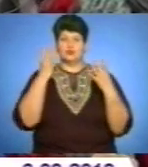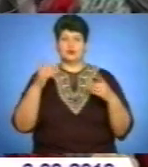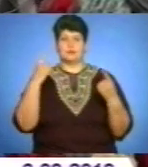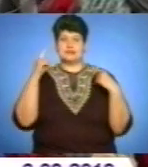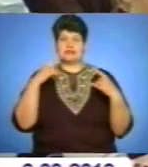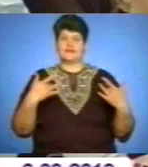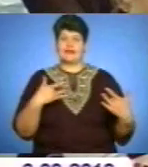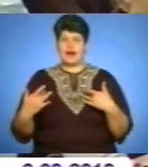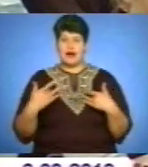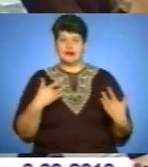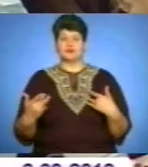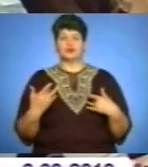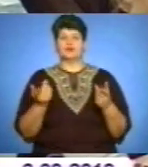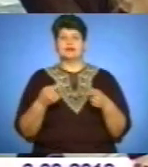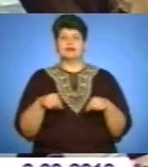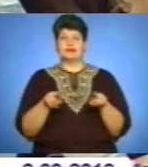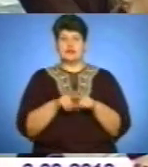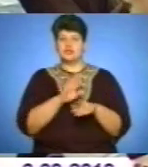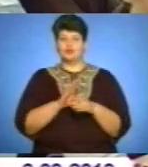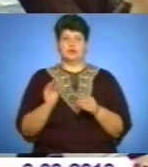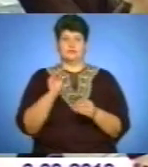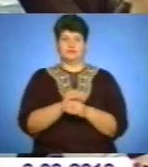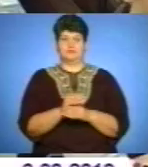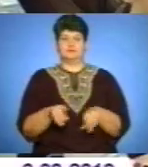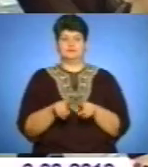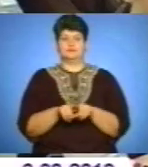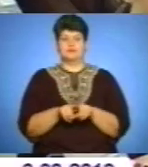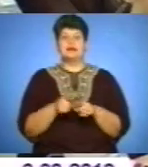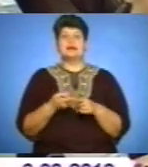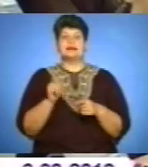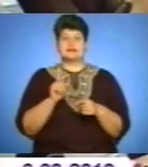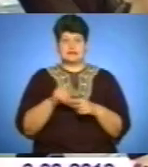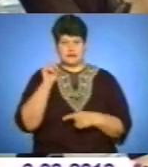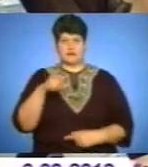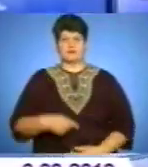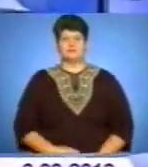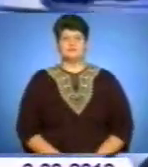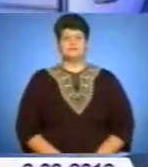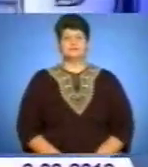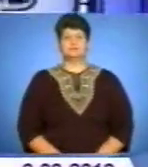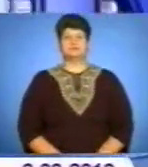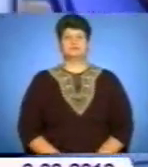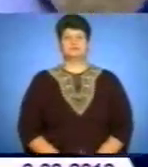театру, теж не буде доплат і так далі. Все це знаю.